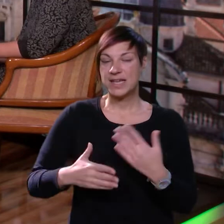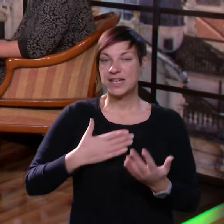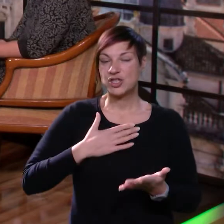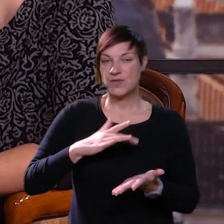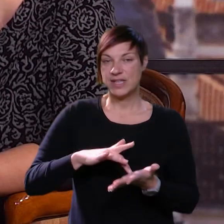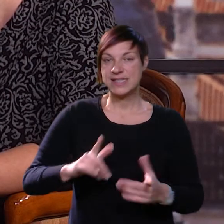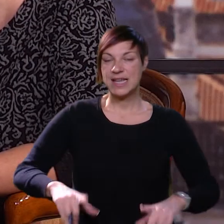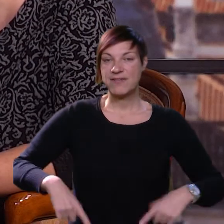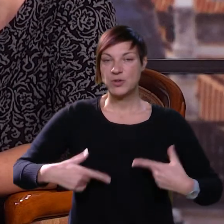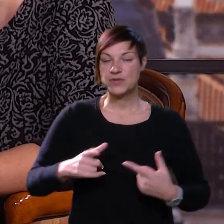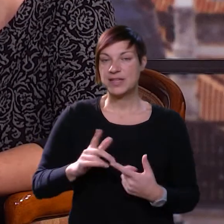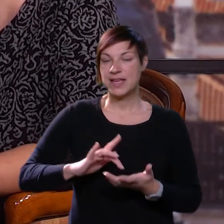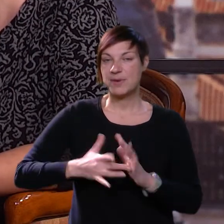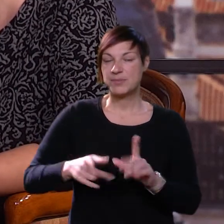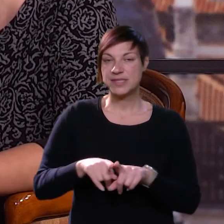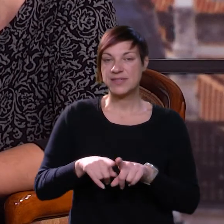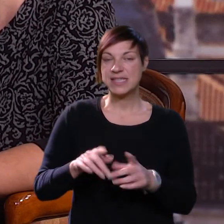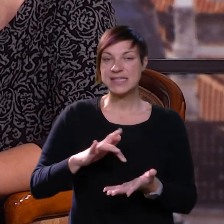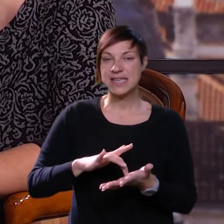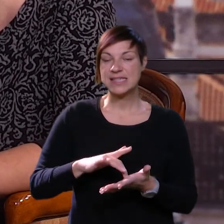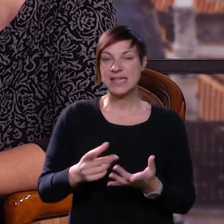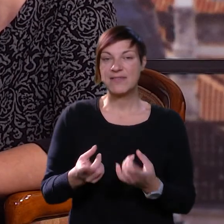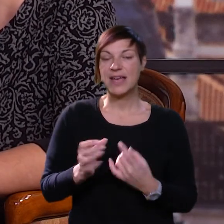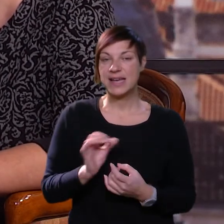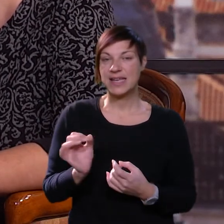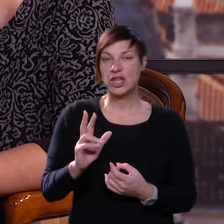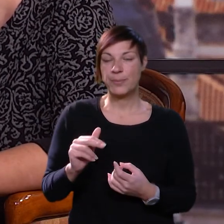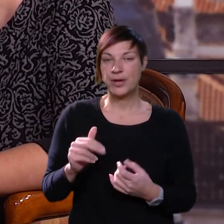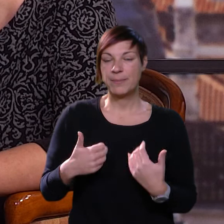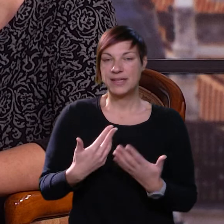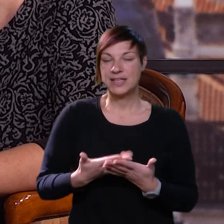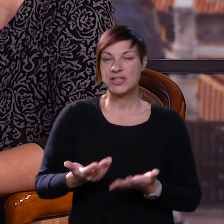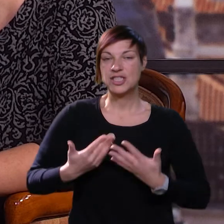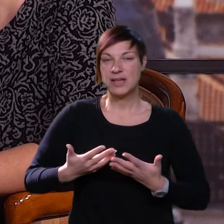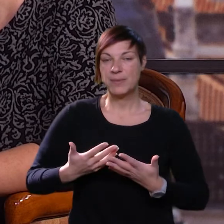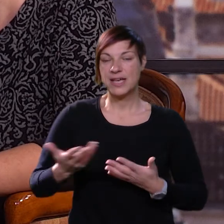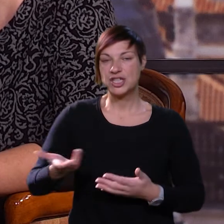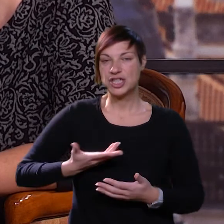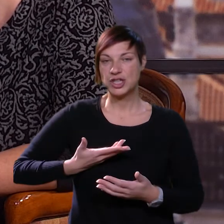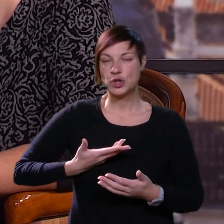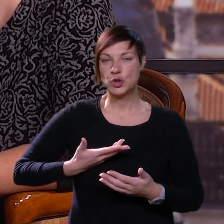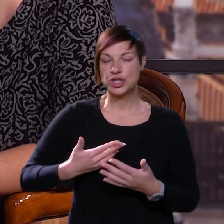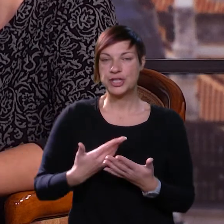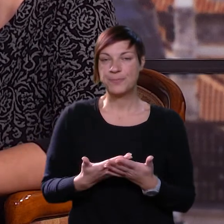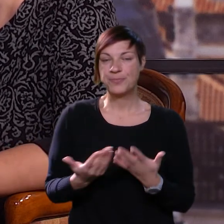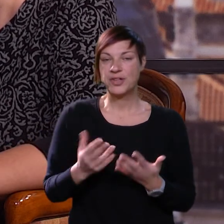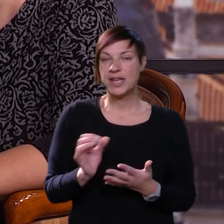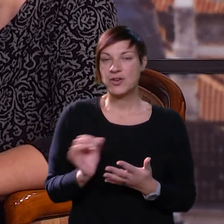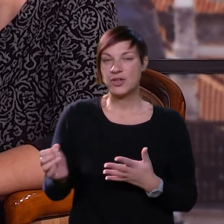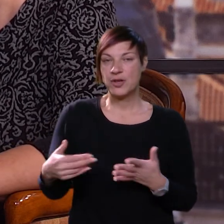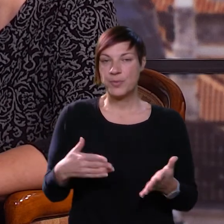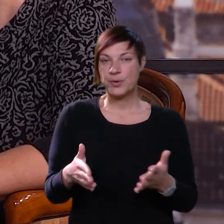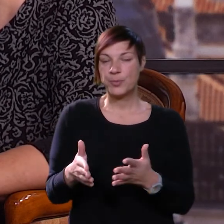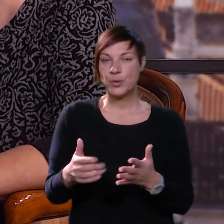na kraju svoje ciljeve u životu. Nemamo svi iste ciljeve, ali ih je dobro imati, jer onda će nam lakše, ćemo doći do